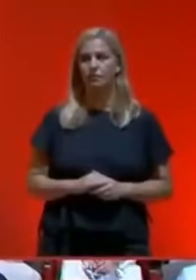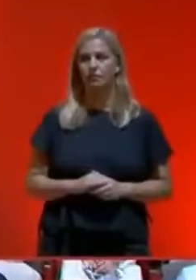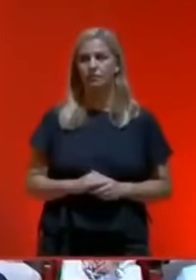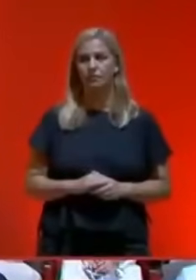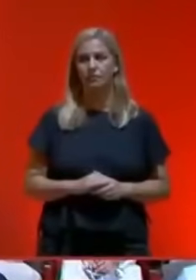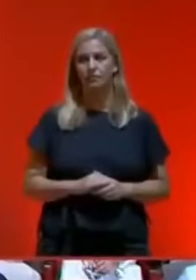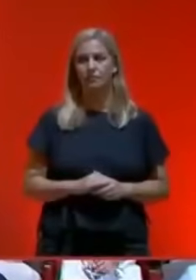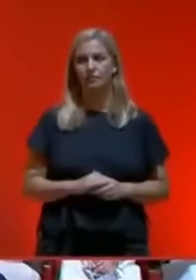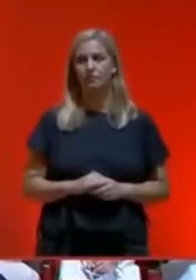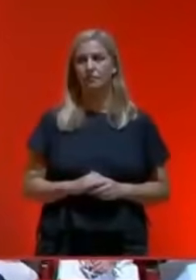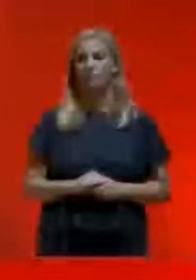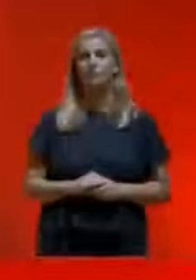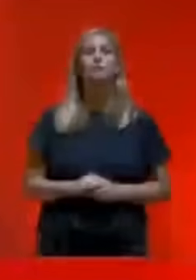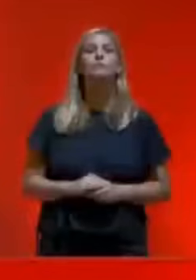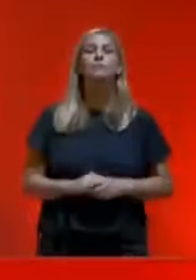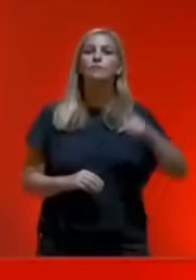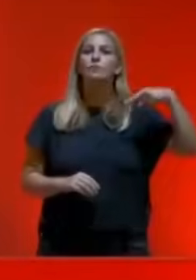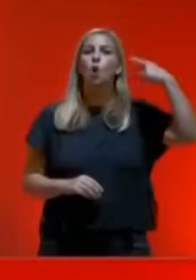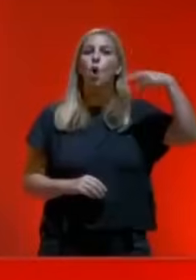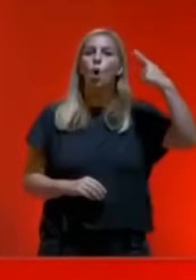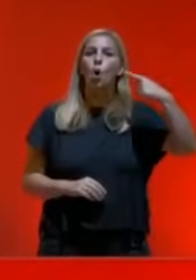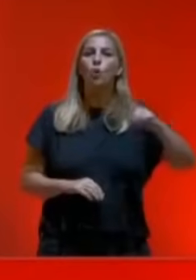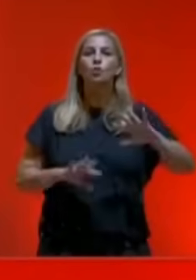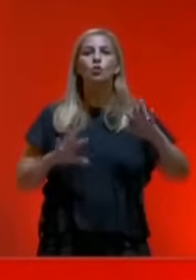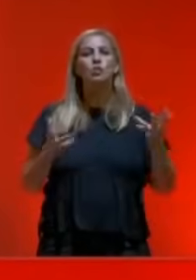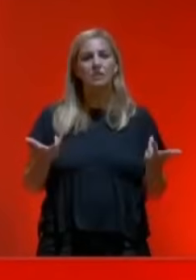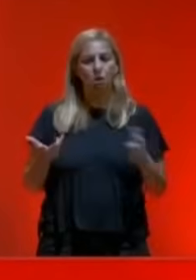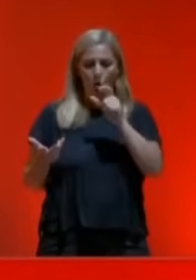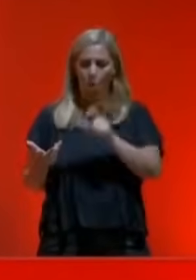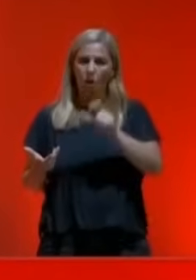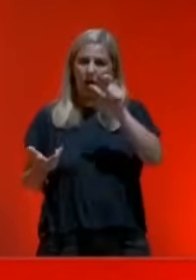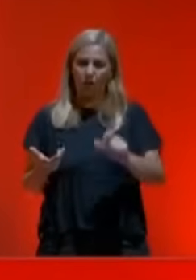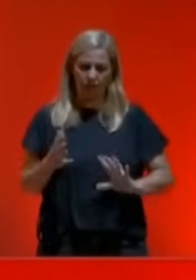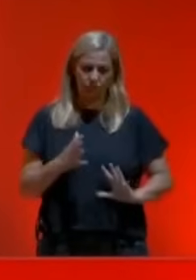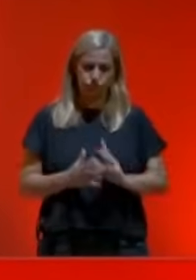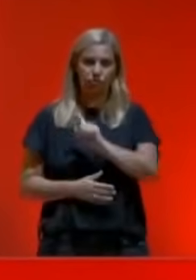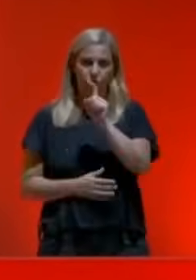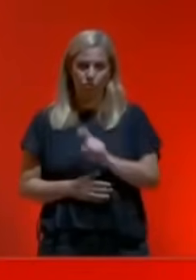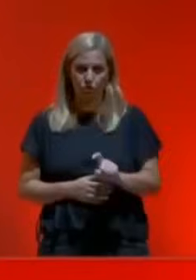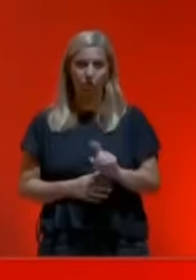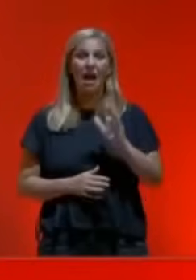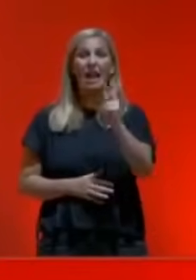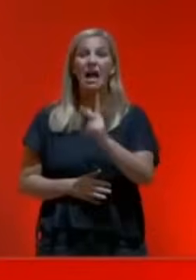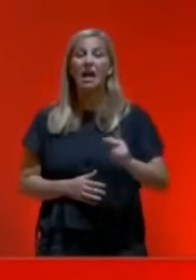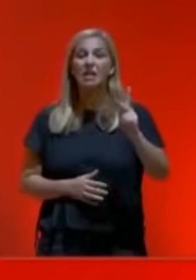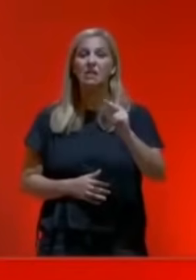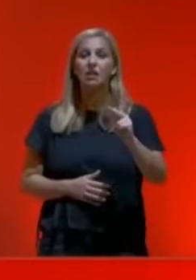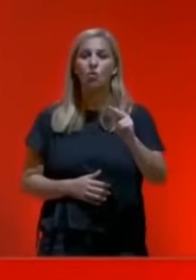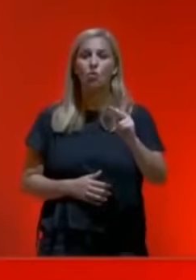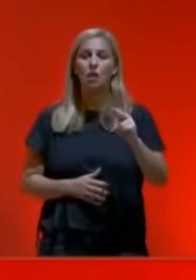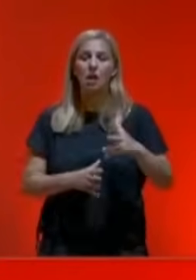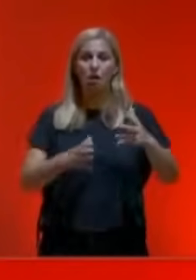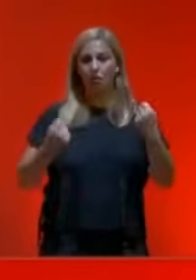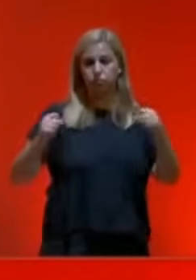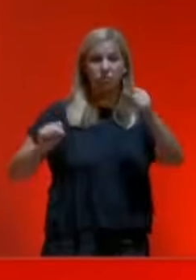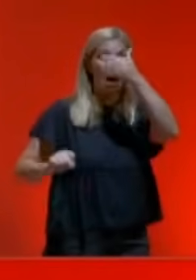Αυτό είναι το όνειρο της ατομικής αυτοπραγμάτωσης με κοινωνική απελευθέρωση και πάντα με